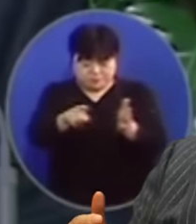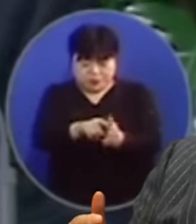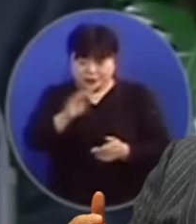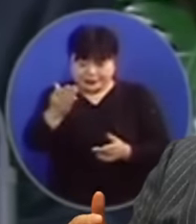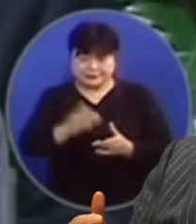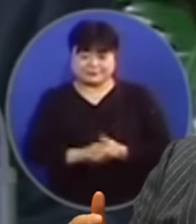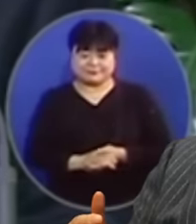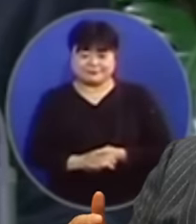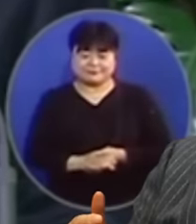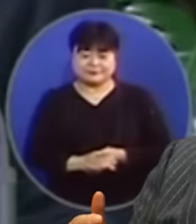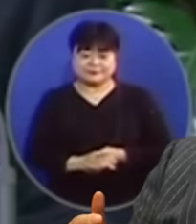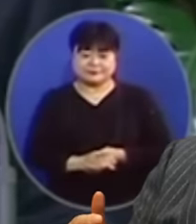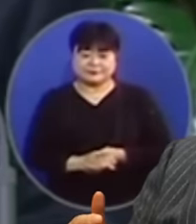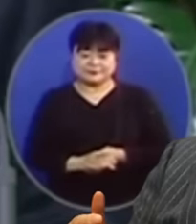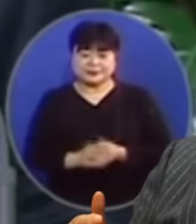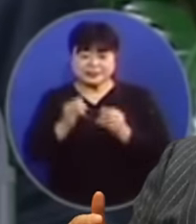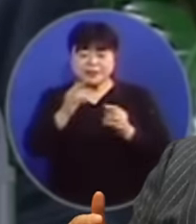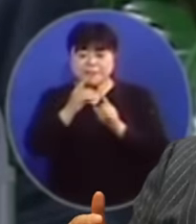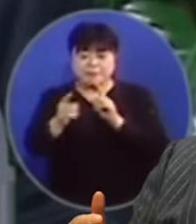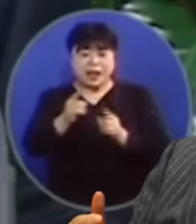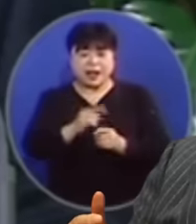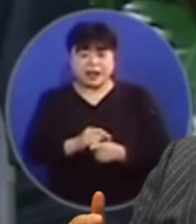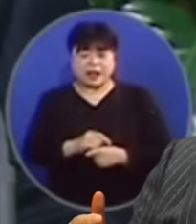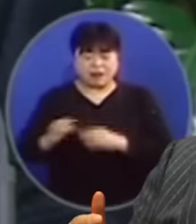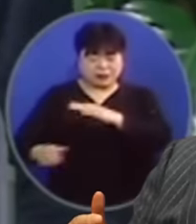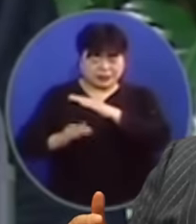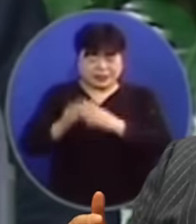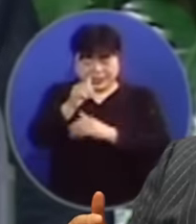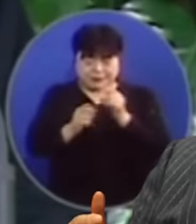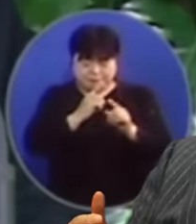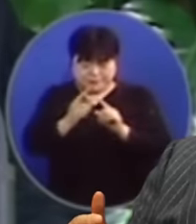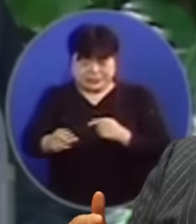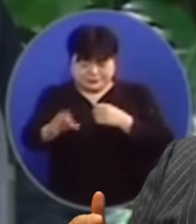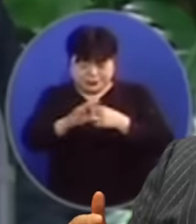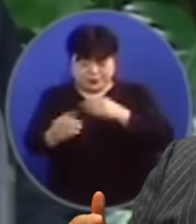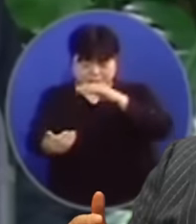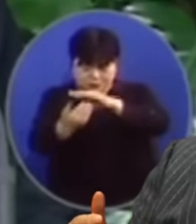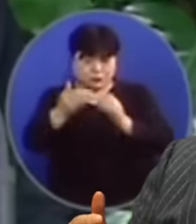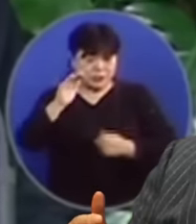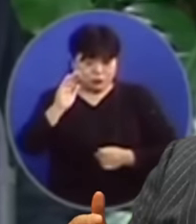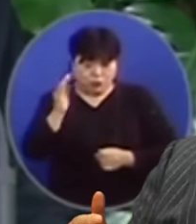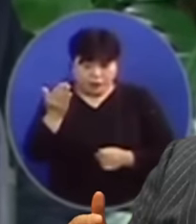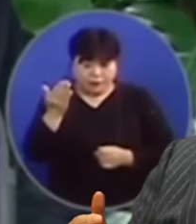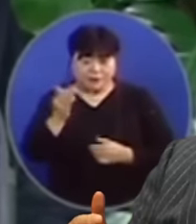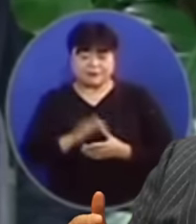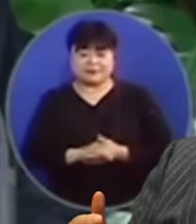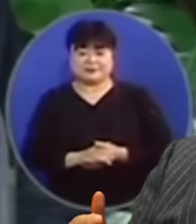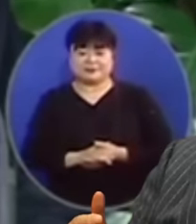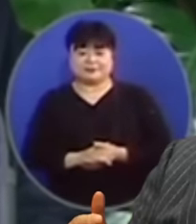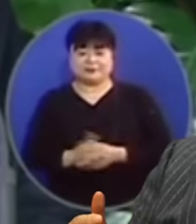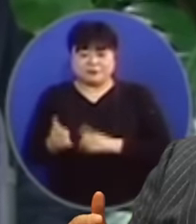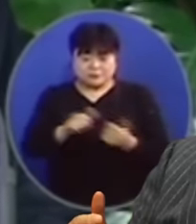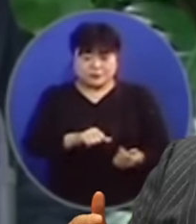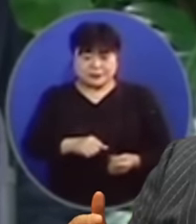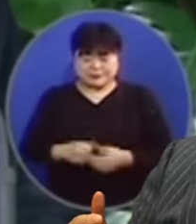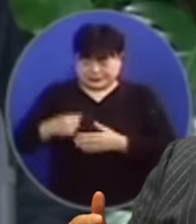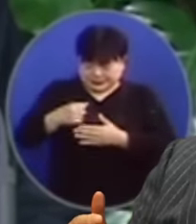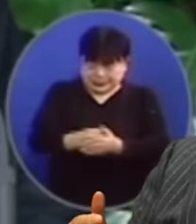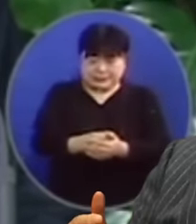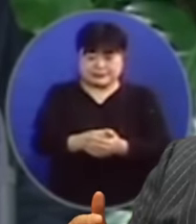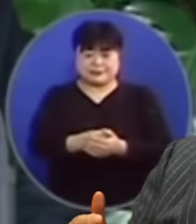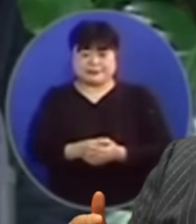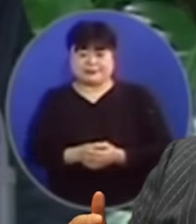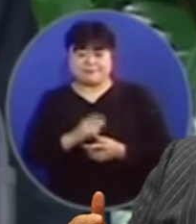됩니다. 이제는 그 사람의 말이면 엉터리고 하나님 말씀이면 이루어져야 되는 것입니다. 죽기 아니면 살기로 그